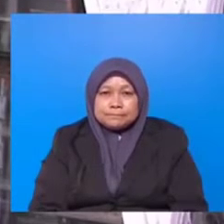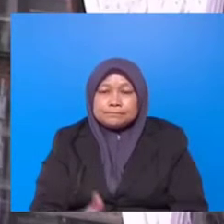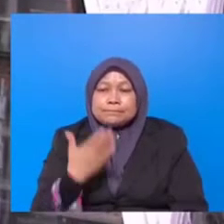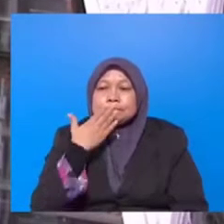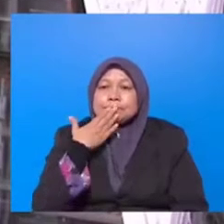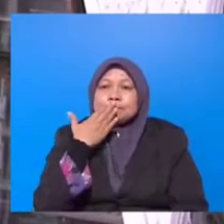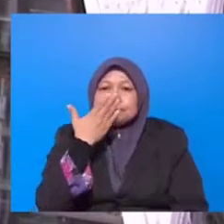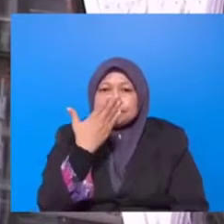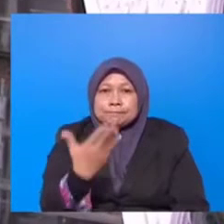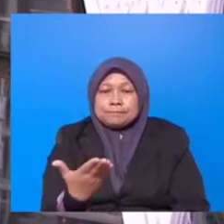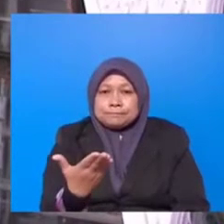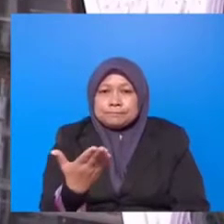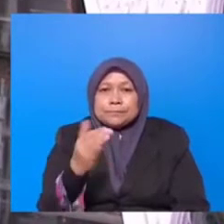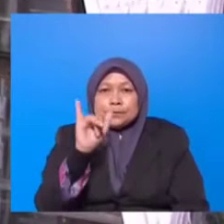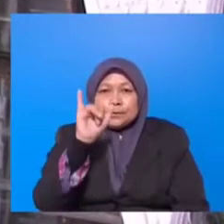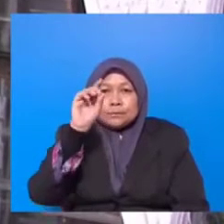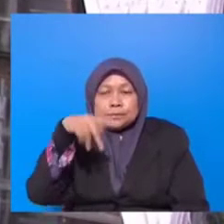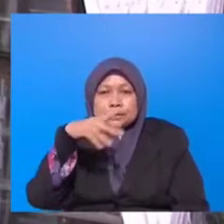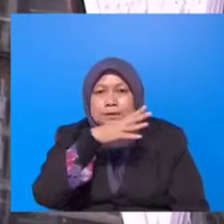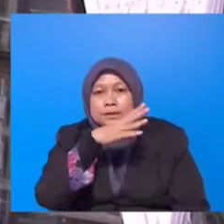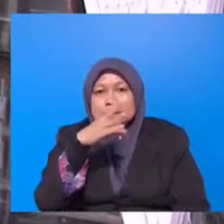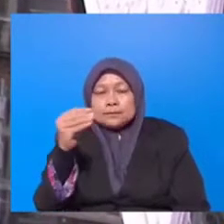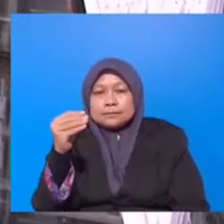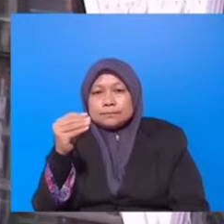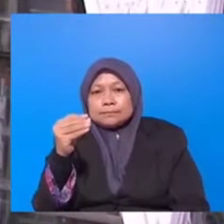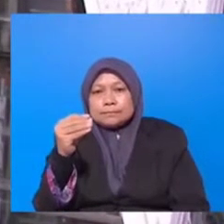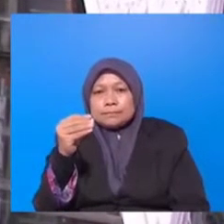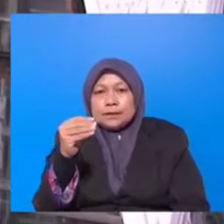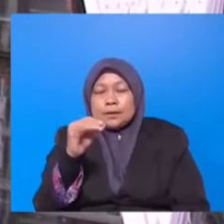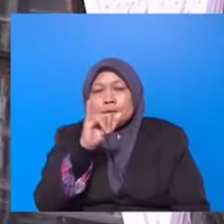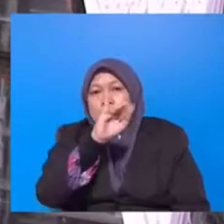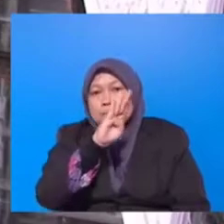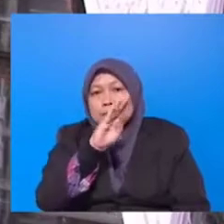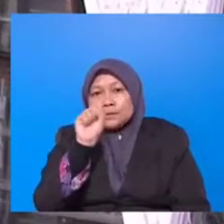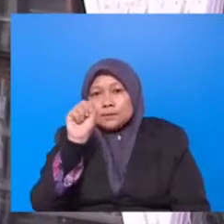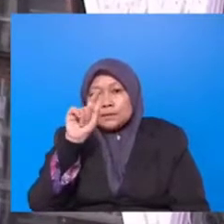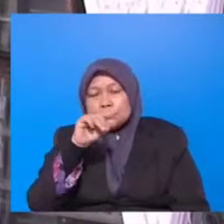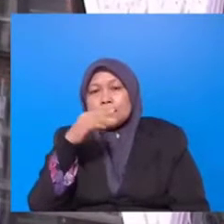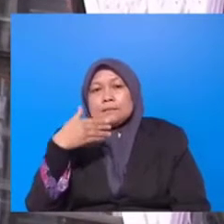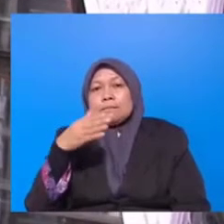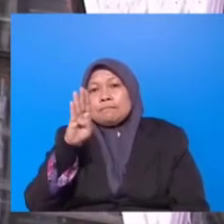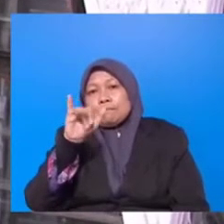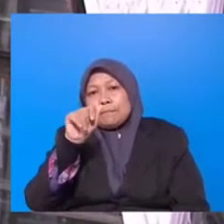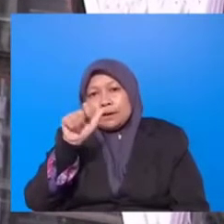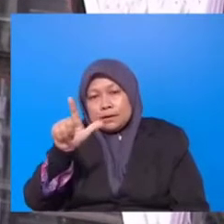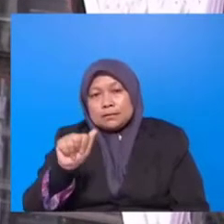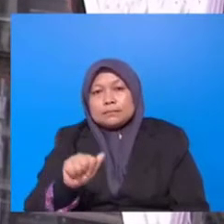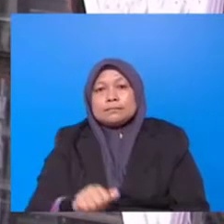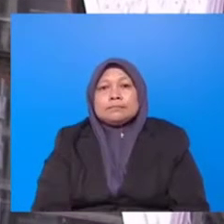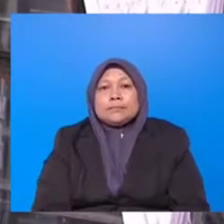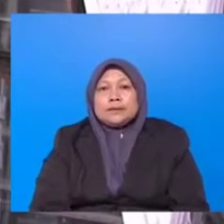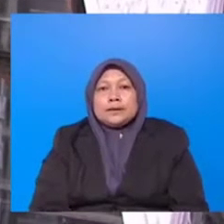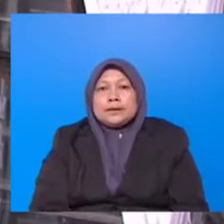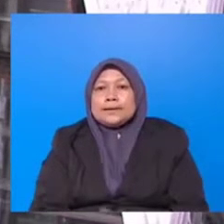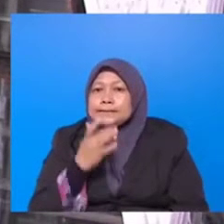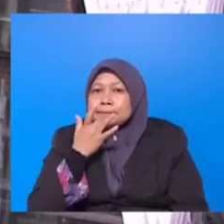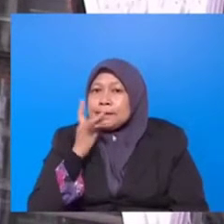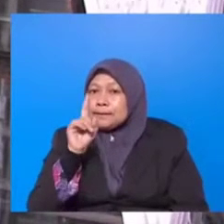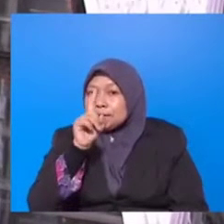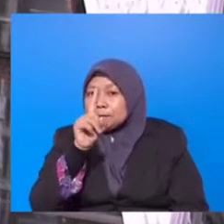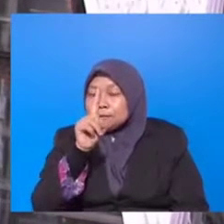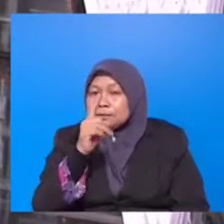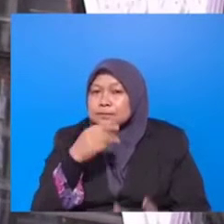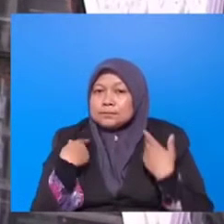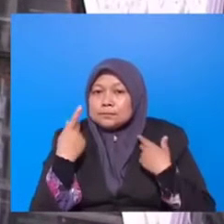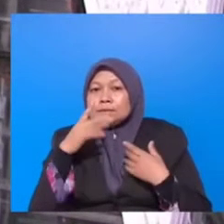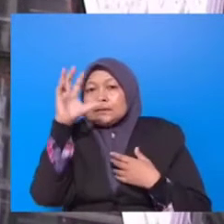Terima kasih Tan Sri Yang Dipertua dan terima kasih kepada Yang Berhormat Senator Tuan Bala Subramaniam. Saya baik ada soalan lagi satu. Kalau tak,